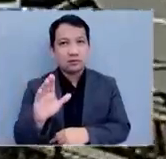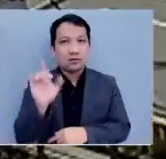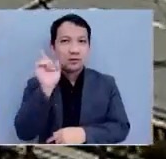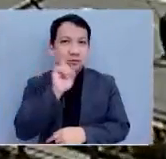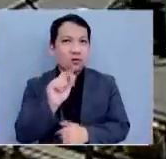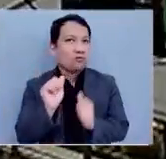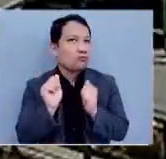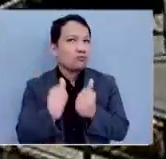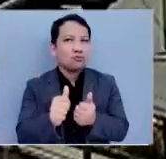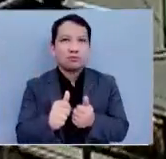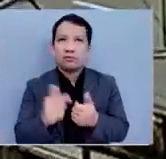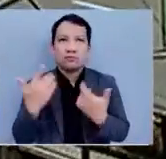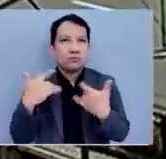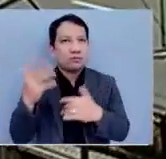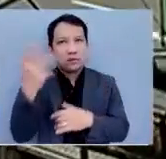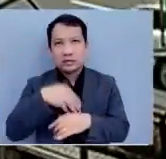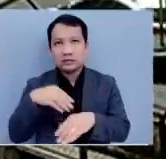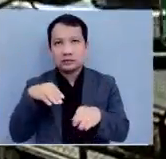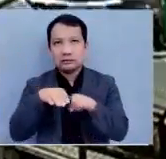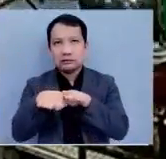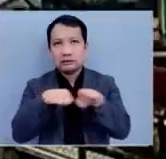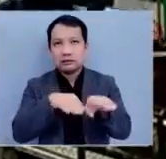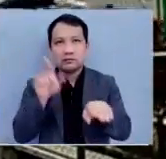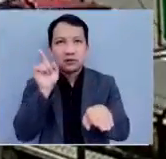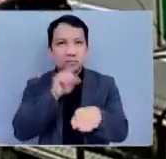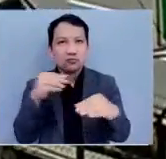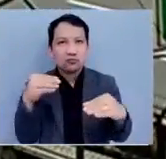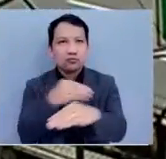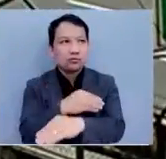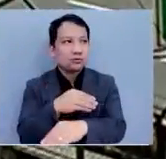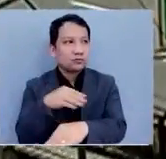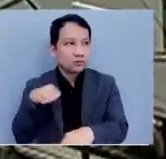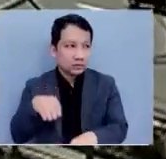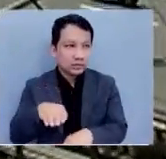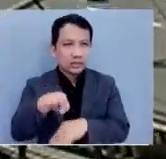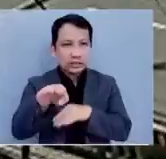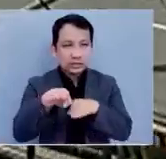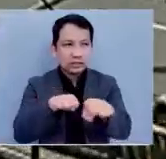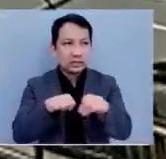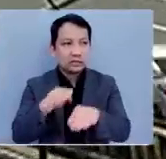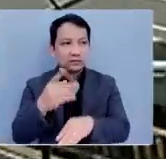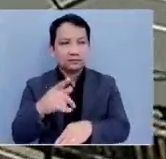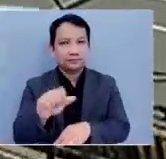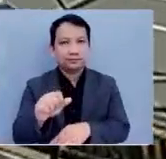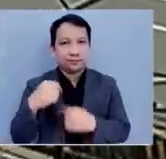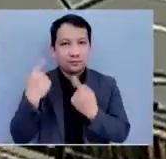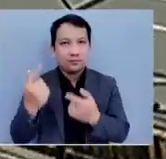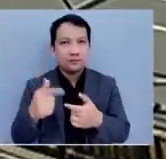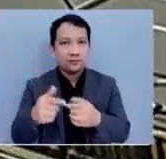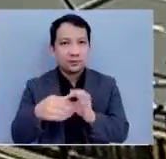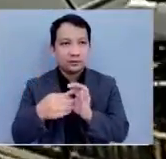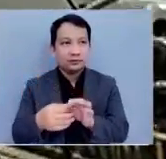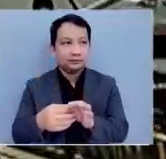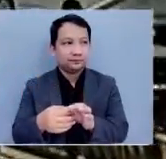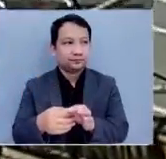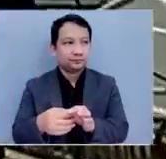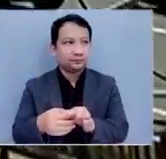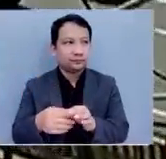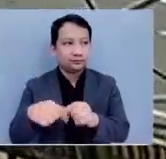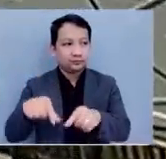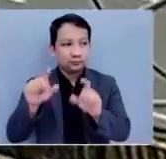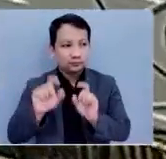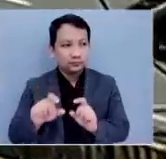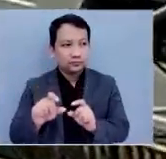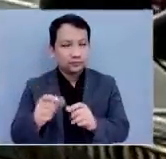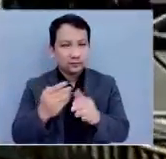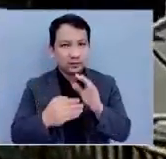news, light traffic ang nakikita natin mula sa kahabaan niya ng EDSA patungo na yan patawid doon sa may Guadalupe Bridge